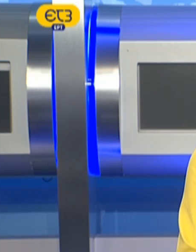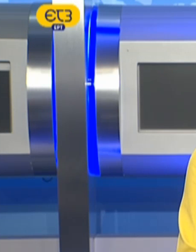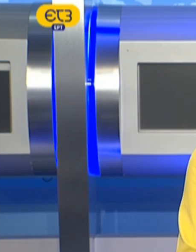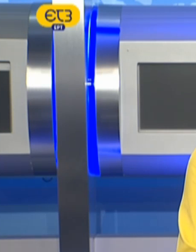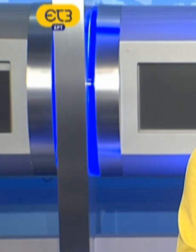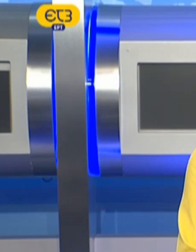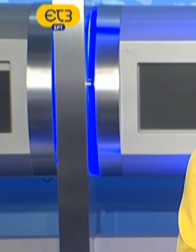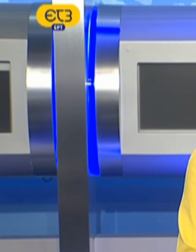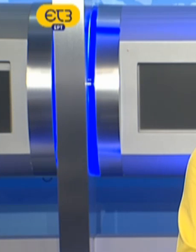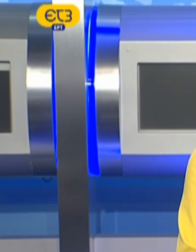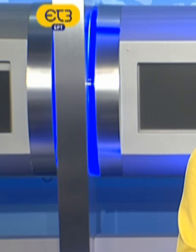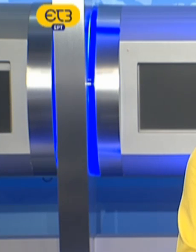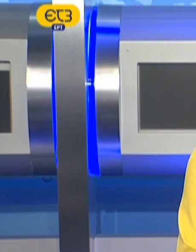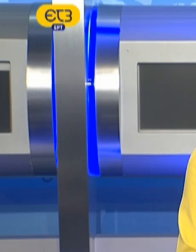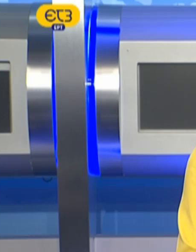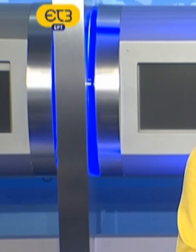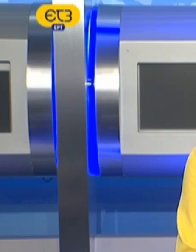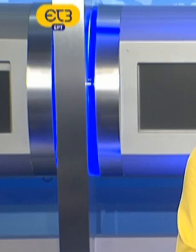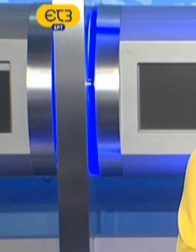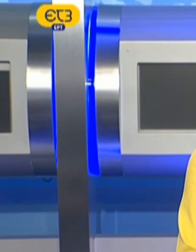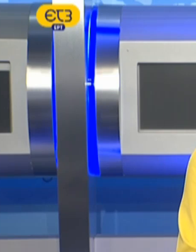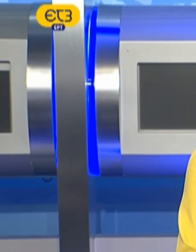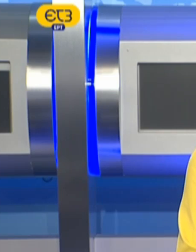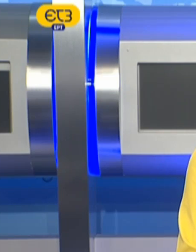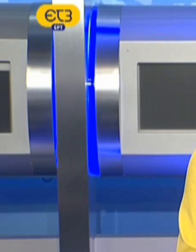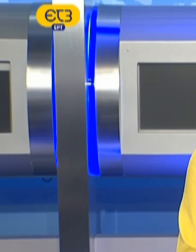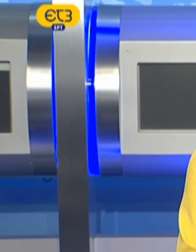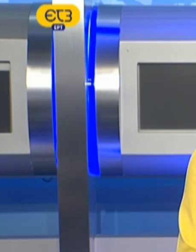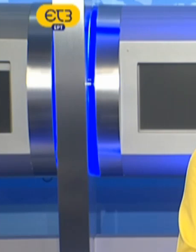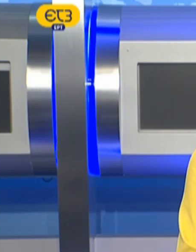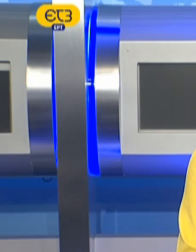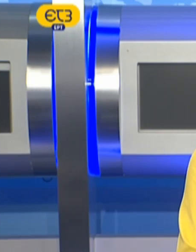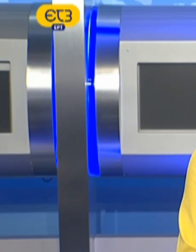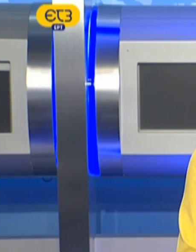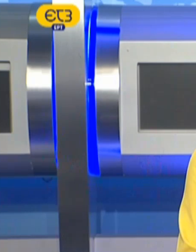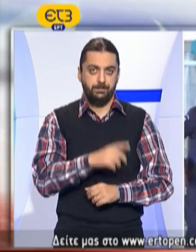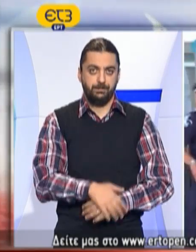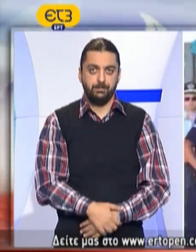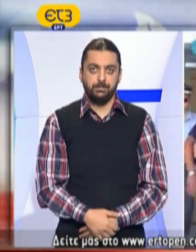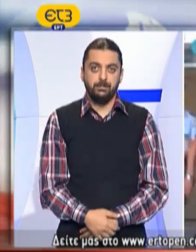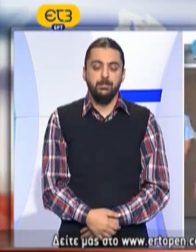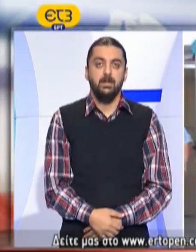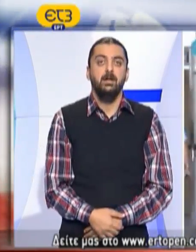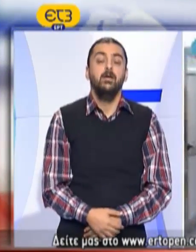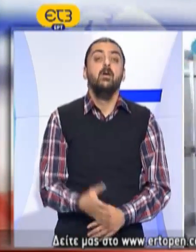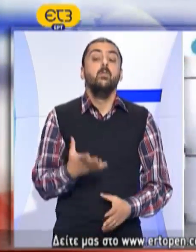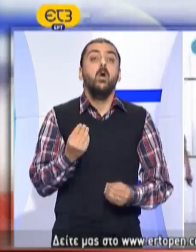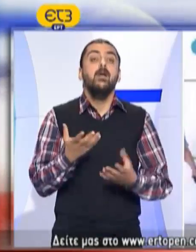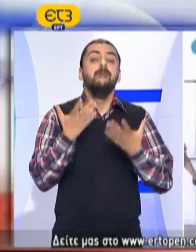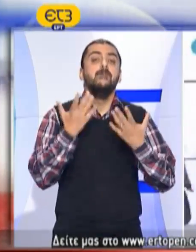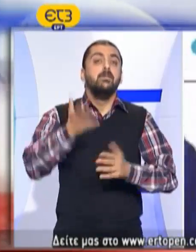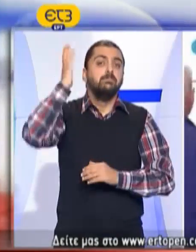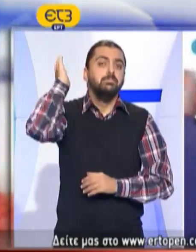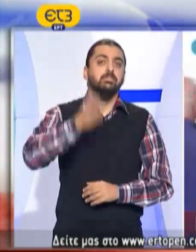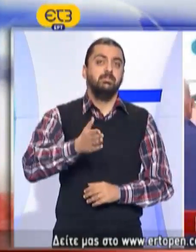κάθειρξη τιμωρήθηκαν η σύζυγος του Άκη, Βίκη Σταμάτη, και η κόρη του Αρετή. Να δούμε το θέμα. Βαρύ σοπέλεκη τη δικαιοσύνη.